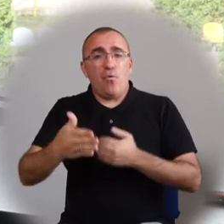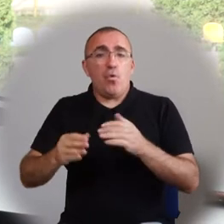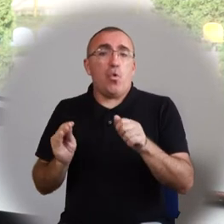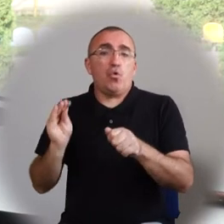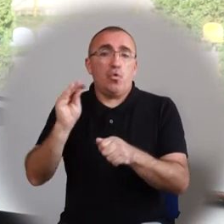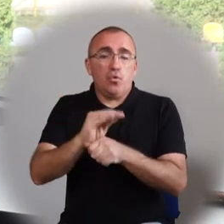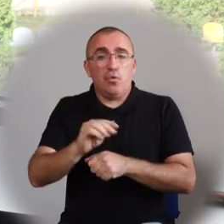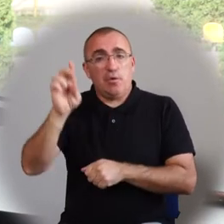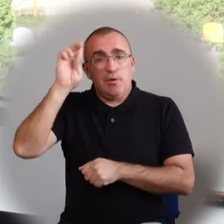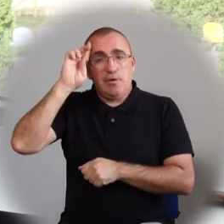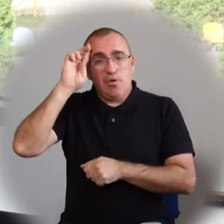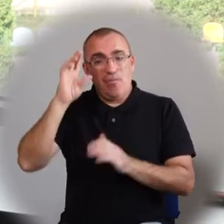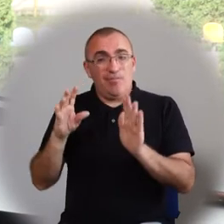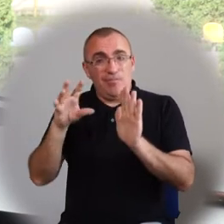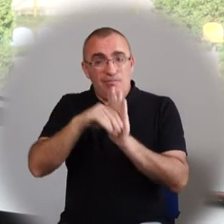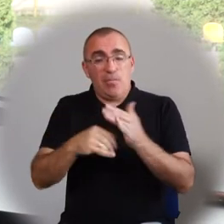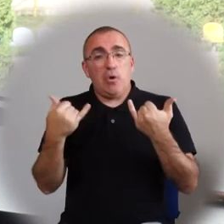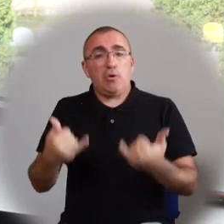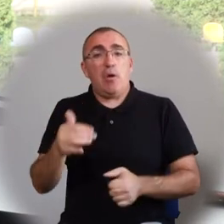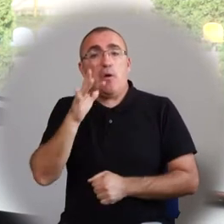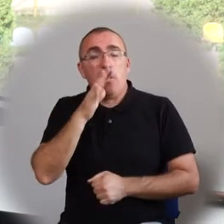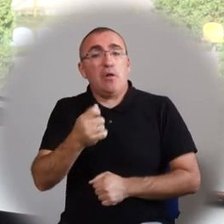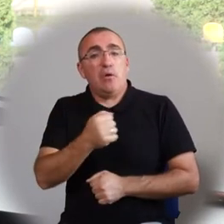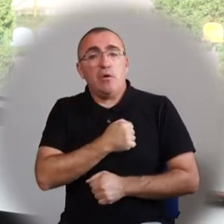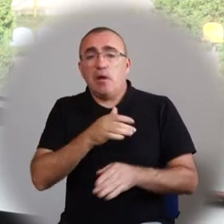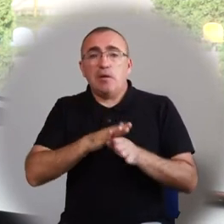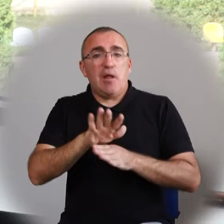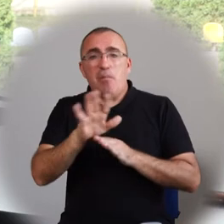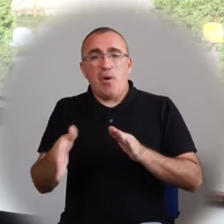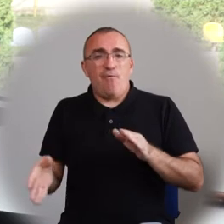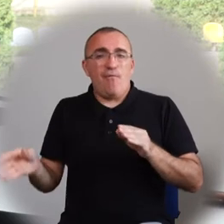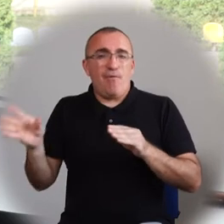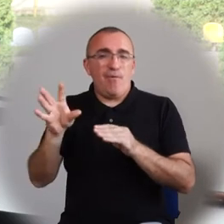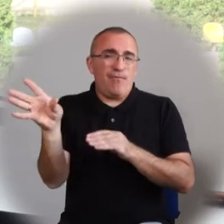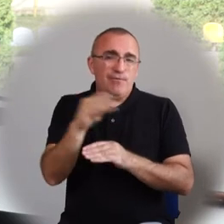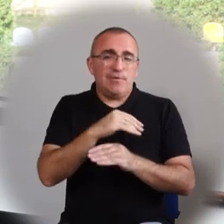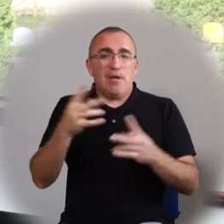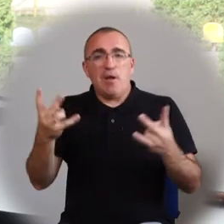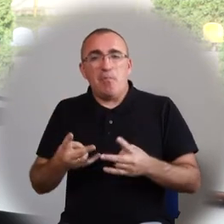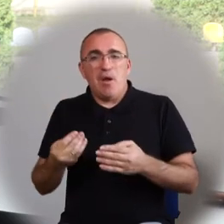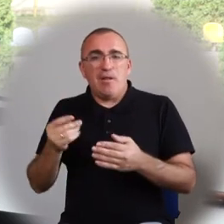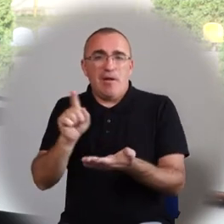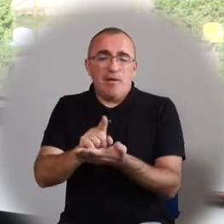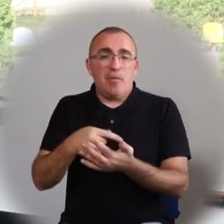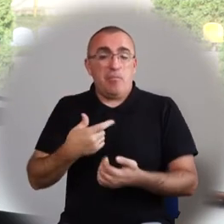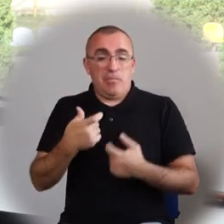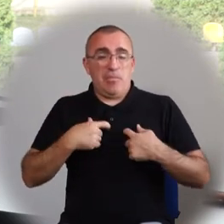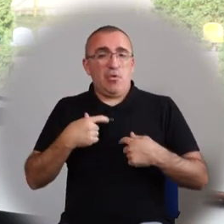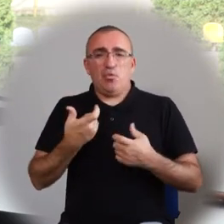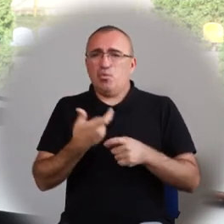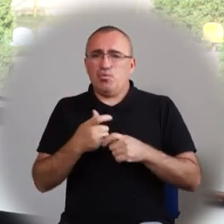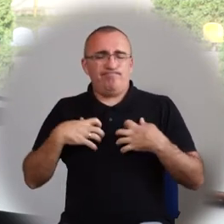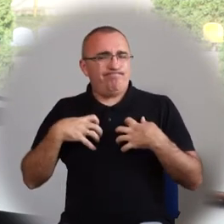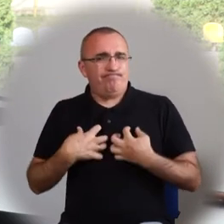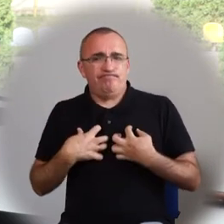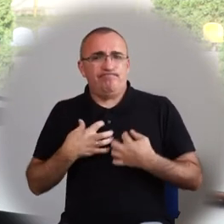програми, вони доповнюють той державний компонент, який на даний момент, на жаль, не повністю покриває всі необхідні видатки. І для